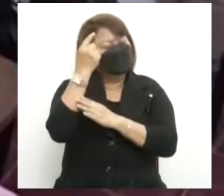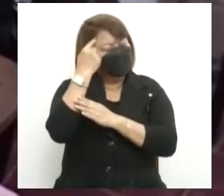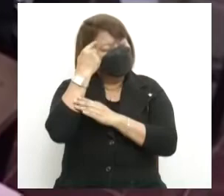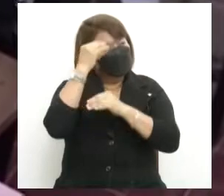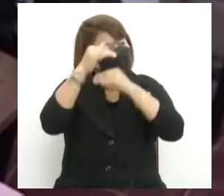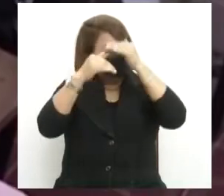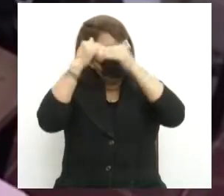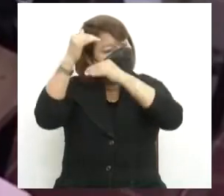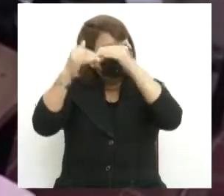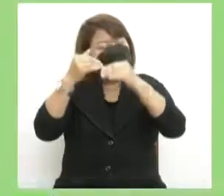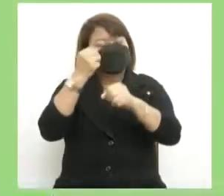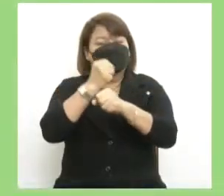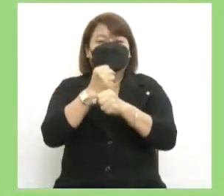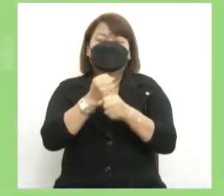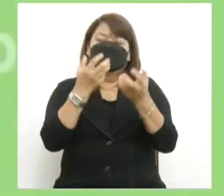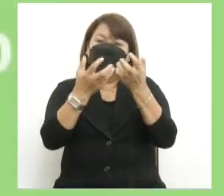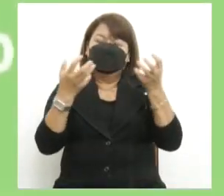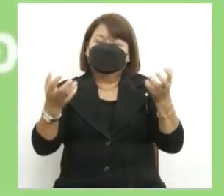ในการทำชิ้นงานค่ะ